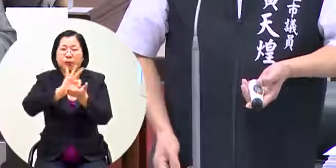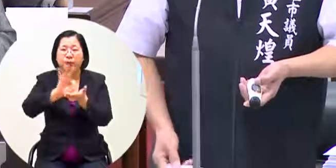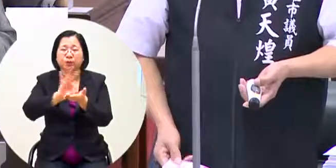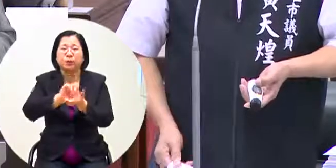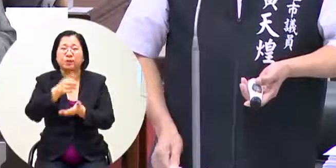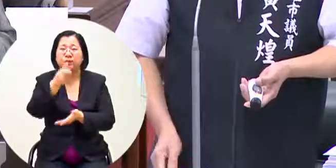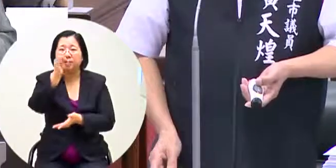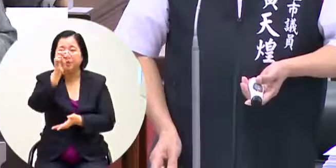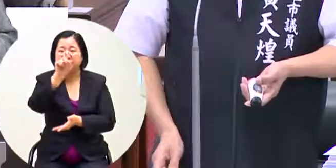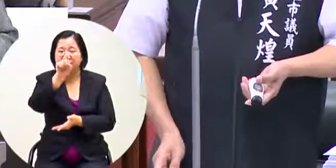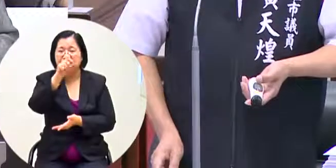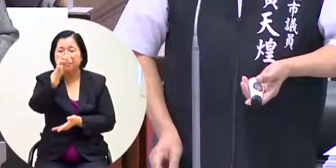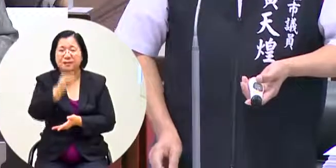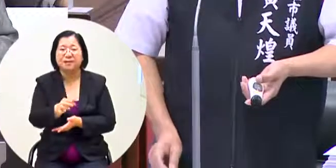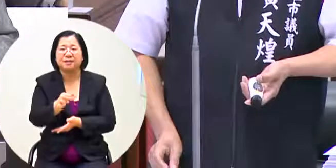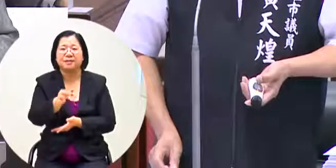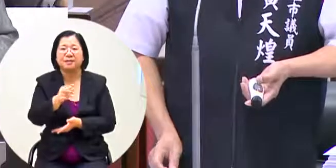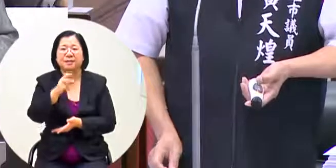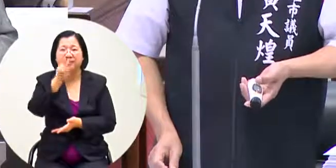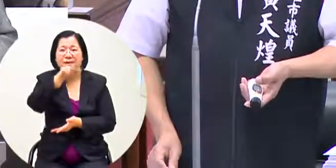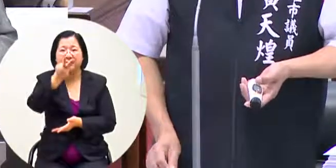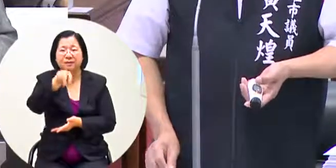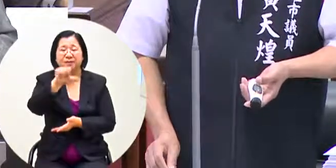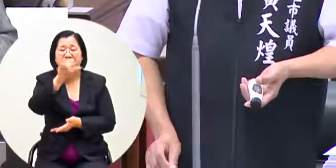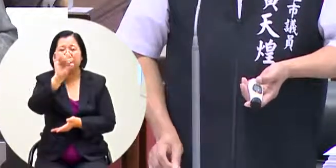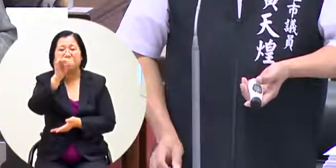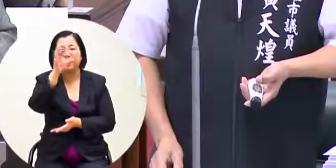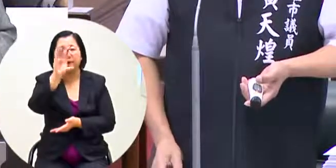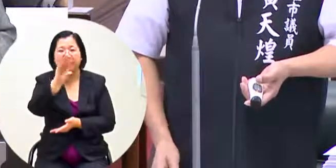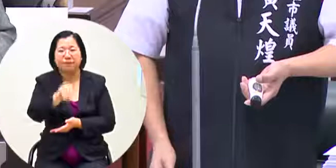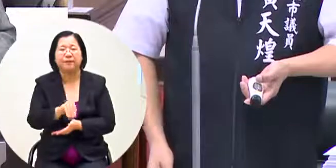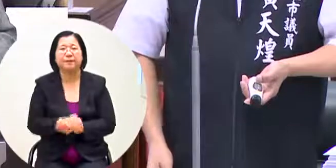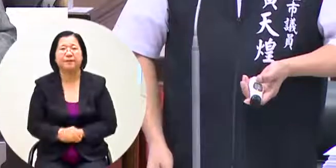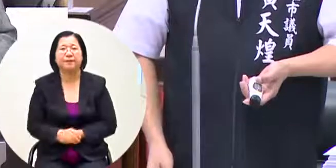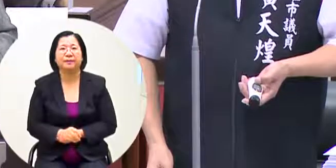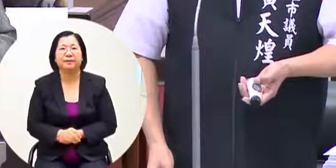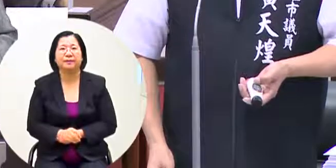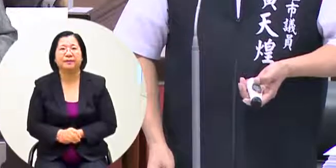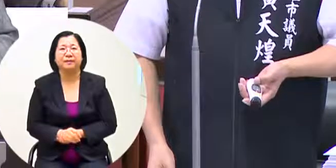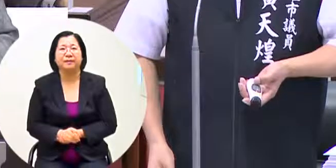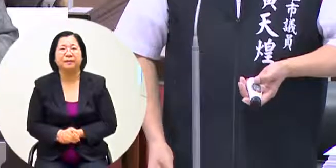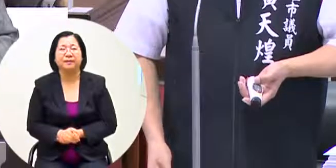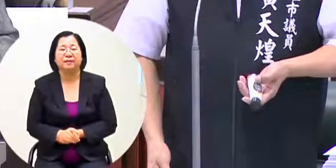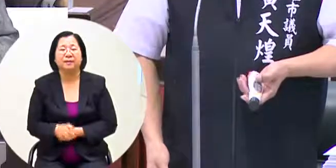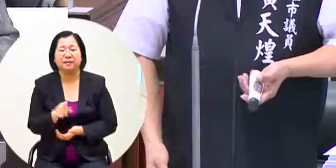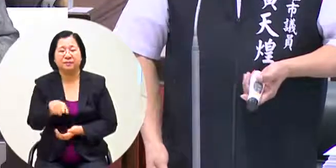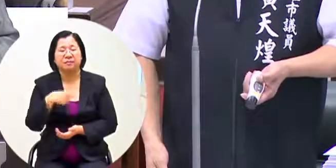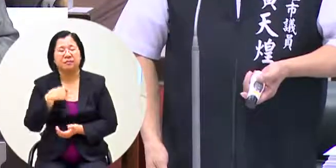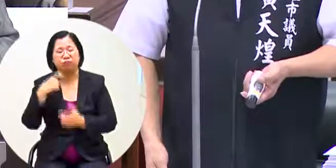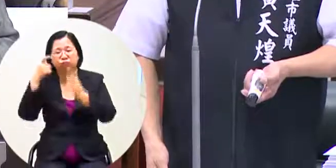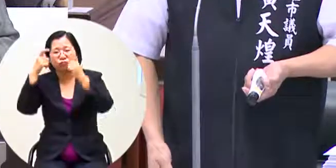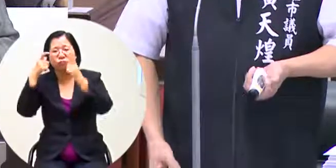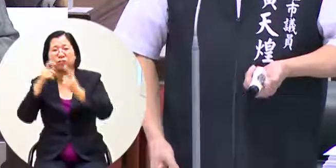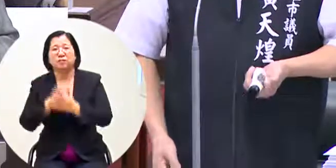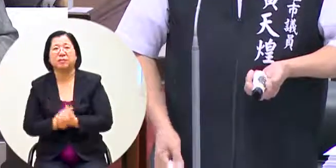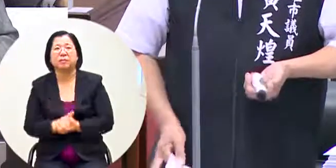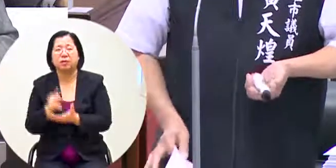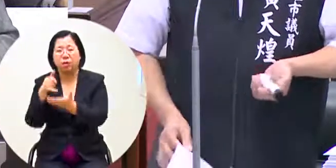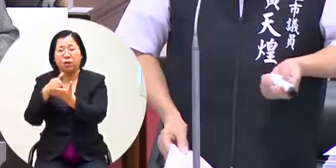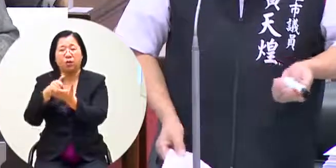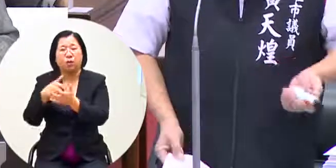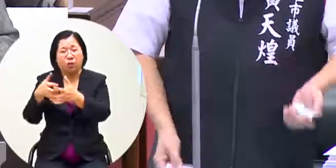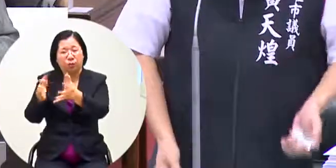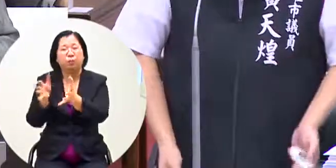10亿2500万啦，10亿外，吼。啊，这个部分咱高雄市对弱势本来都有真好的照